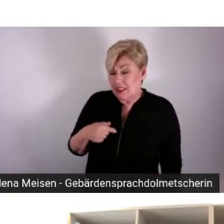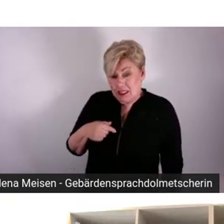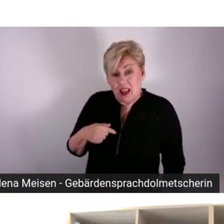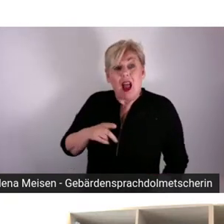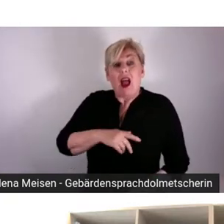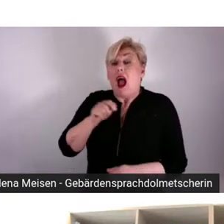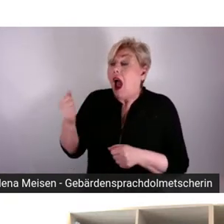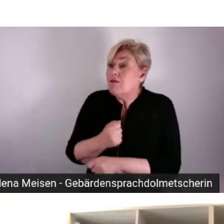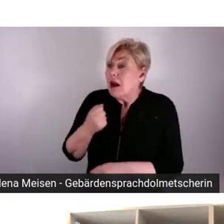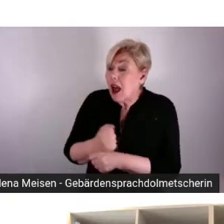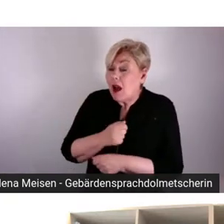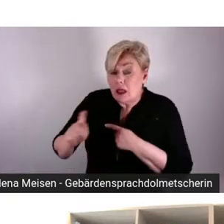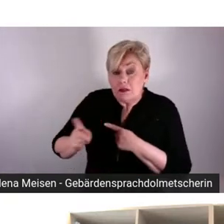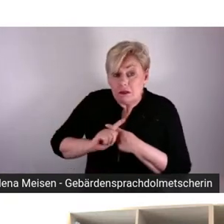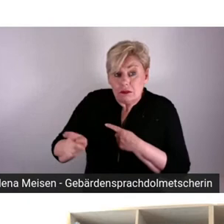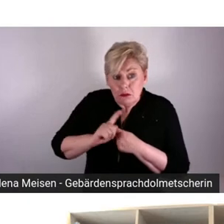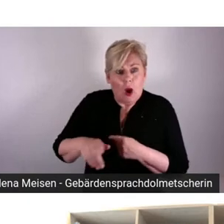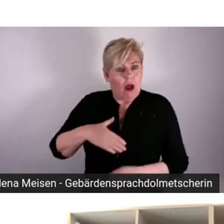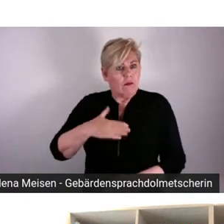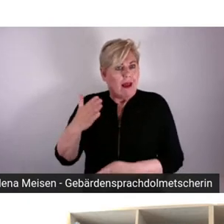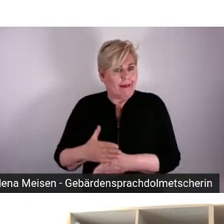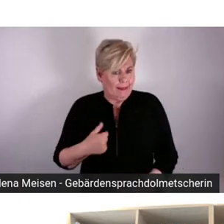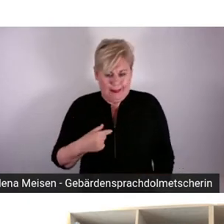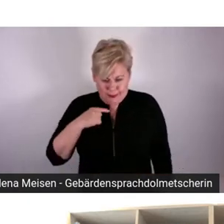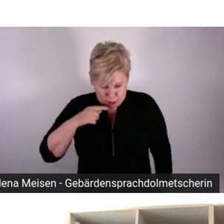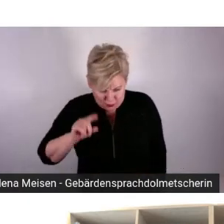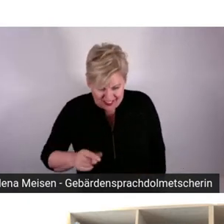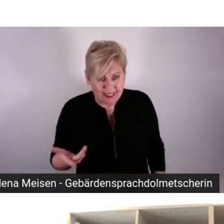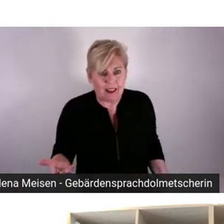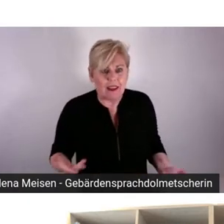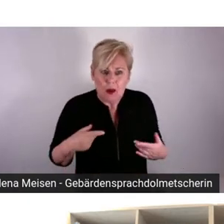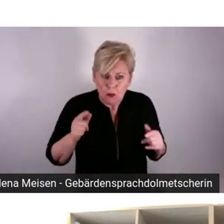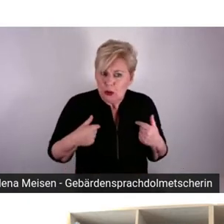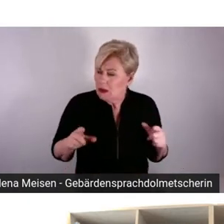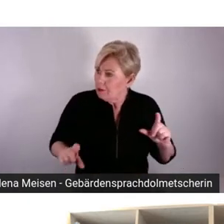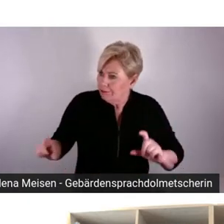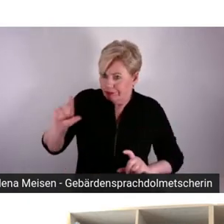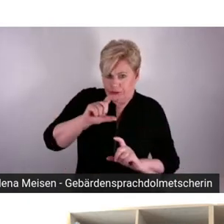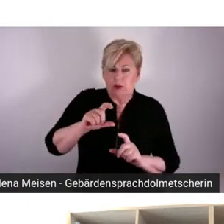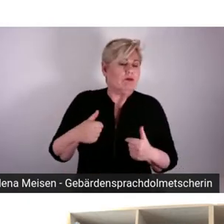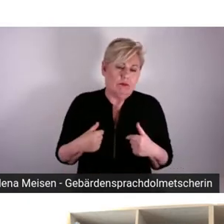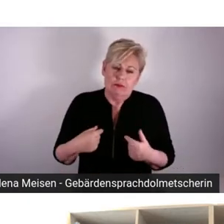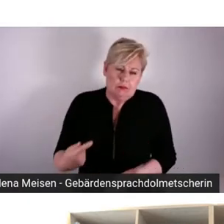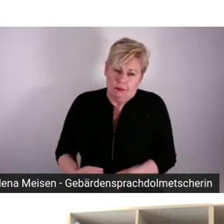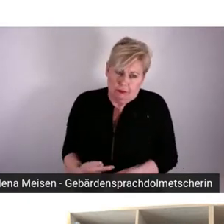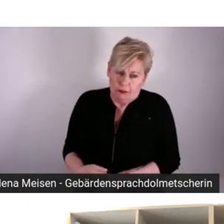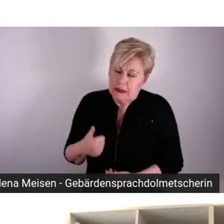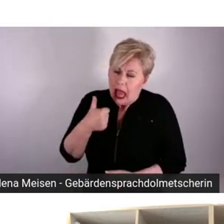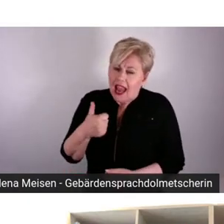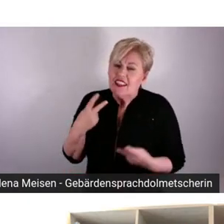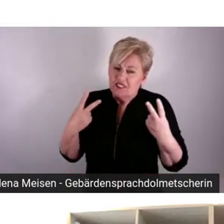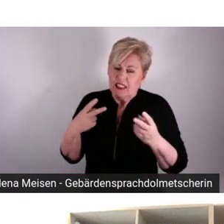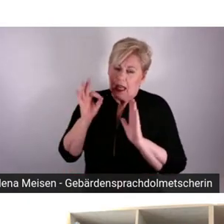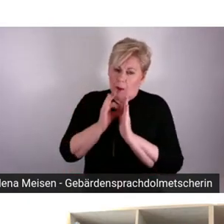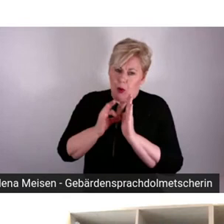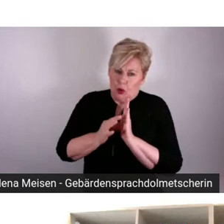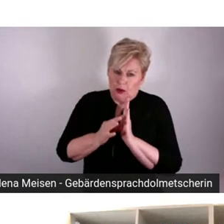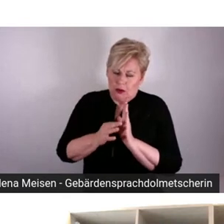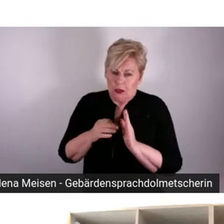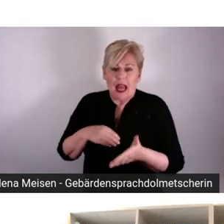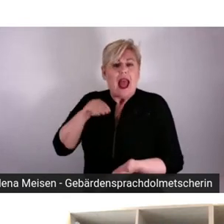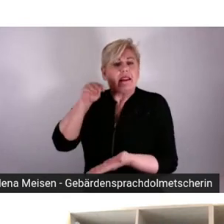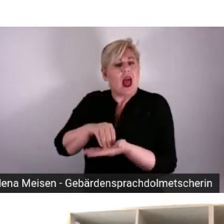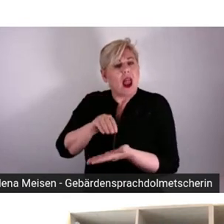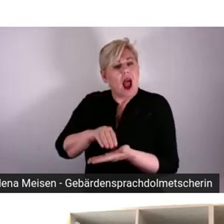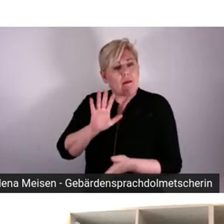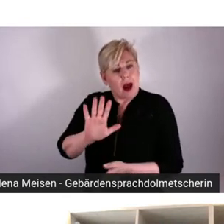des Monats von ihrer Arbeit nicht leben können und vielleicht sogar aufstocken müssen. Und das ist auch ein wichtiger Punkt, wenn wir über Teilhabe am Arbeitsmarkt